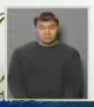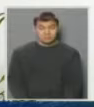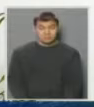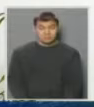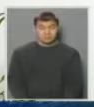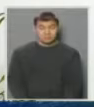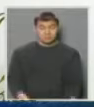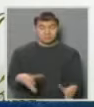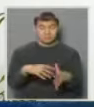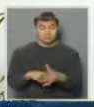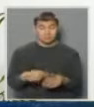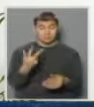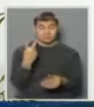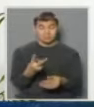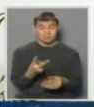плюс